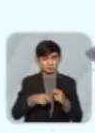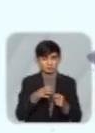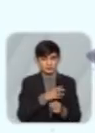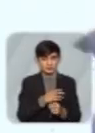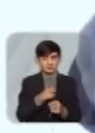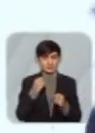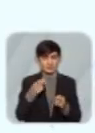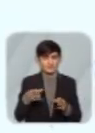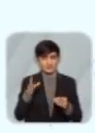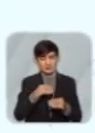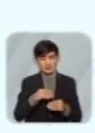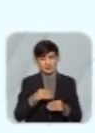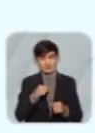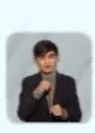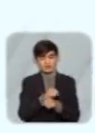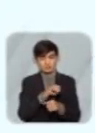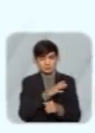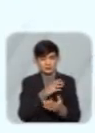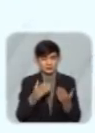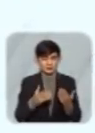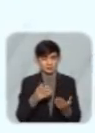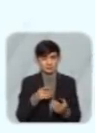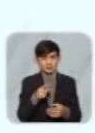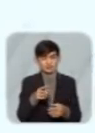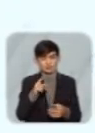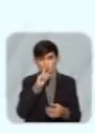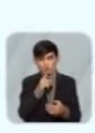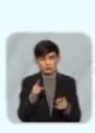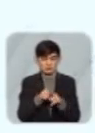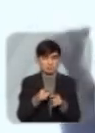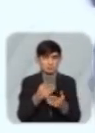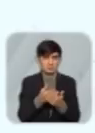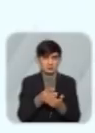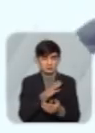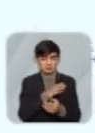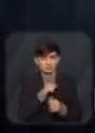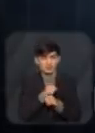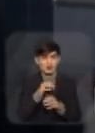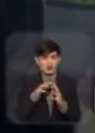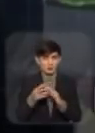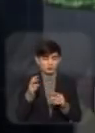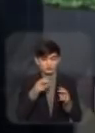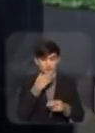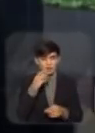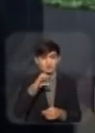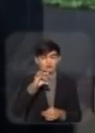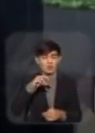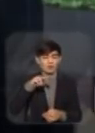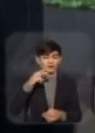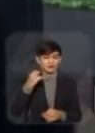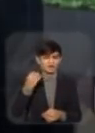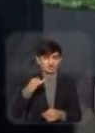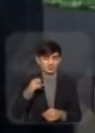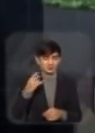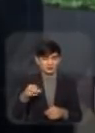тұрғанша бәрі бір жылмен неше тұрды ғой, жабық тұрды ғой енді. Ауыл кірмей. Солнечный екі ақшам ауданда 2 жылдың